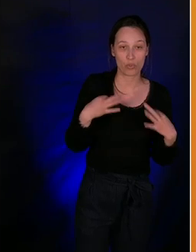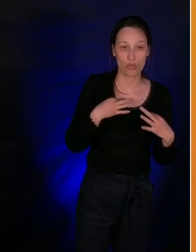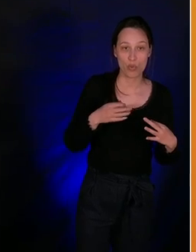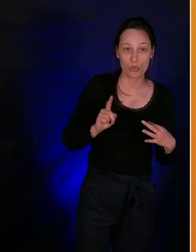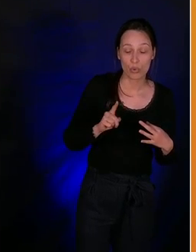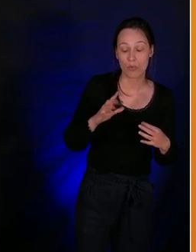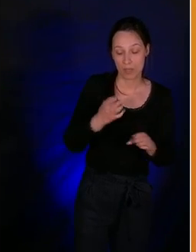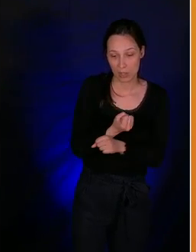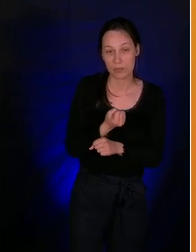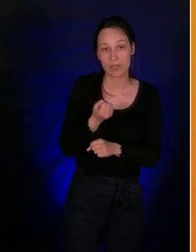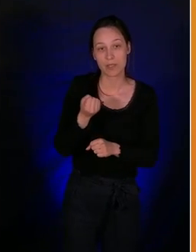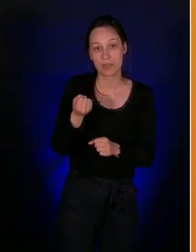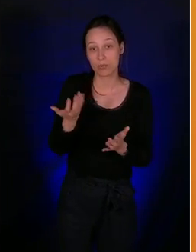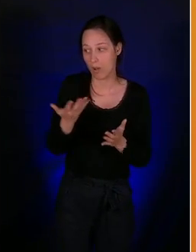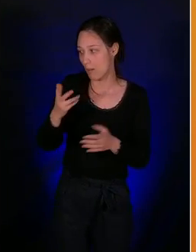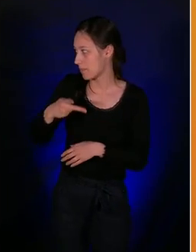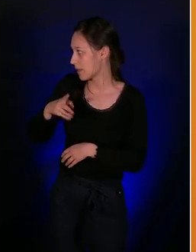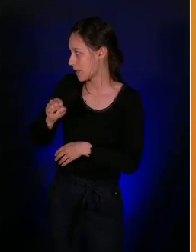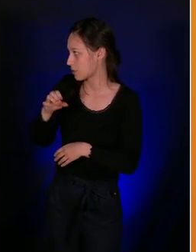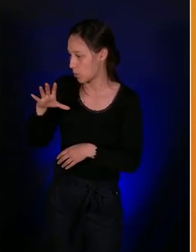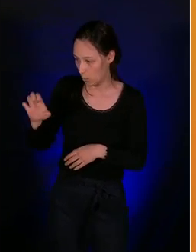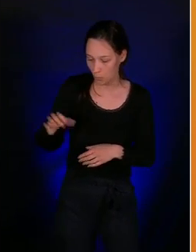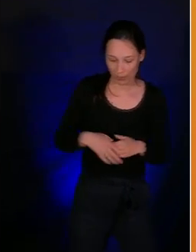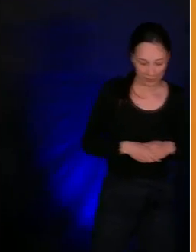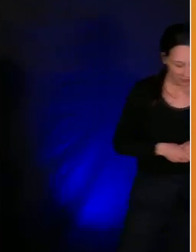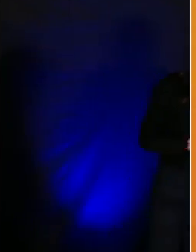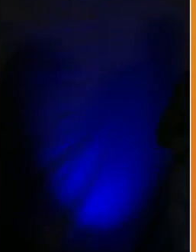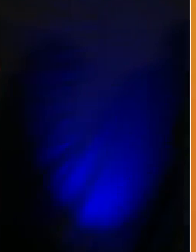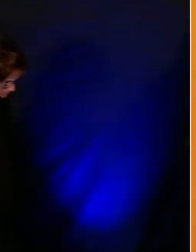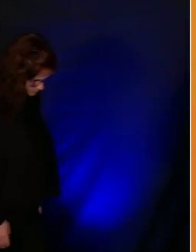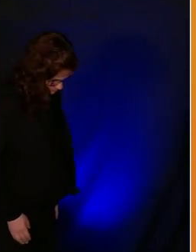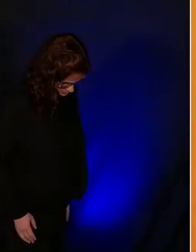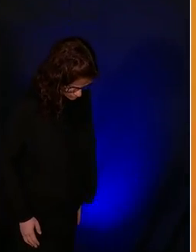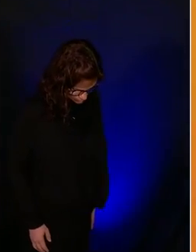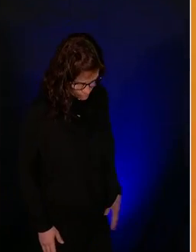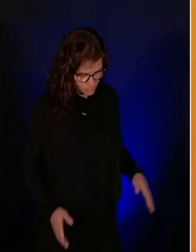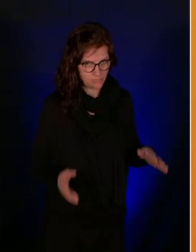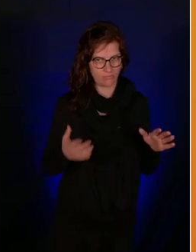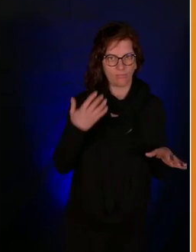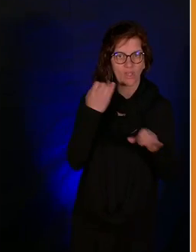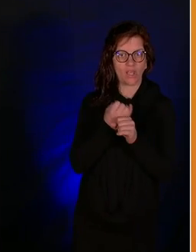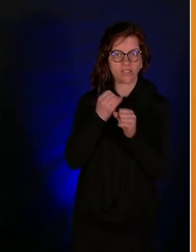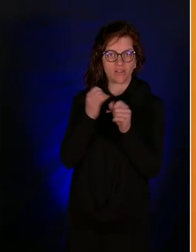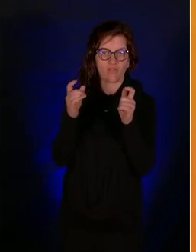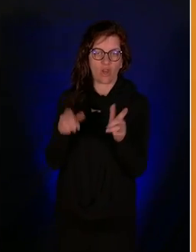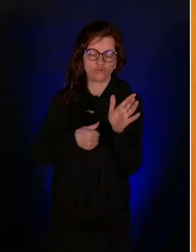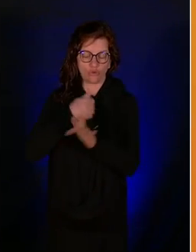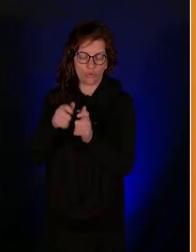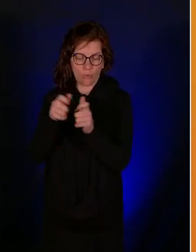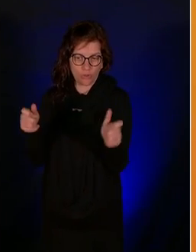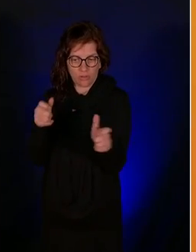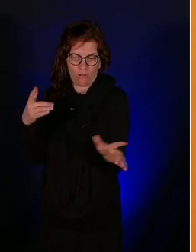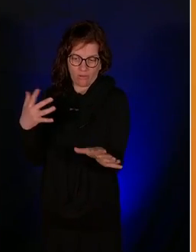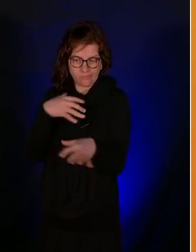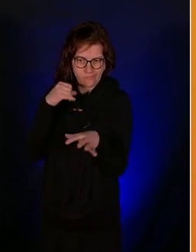permis d'obtenir la validation d'un PSE. On se fait tous remplacer par des travailleurs auto-entrepreneurs, du coup, au statut imposé par une filiale de La Poste. Donc voilà où on en est